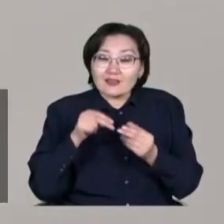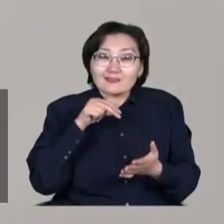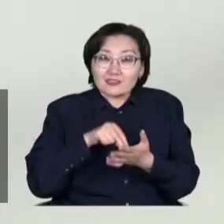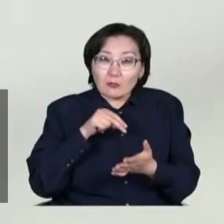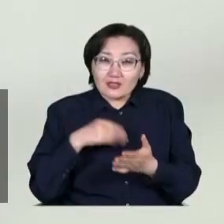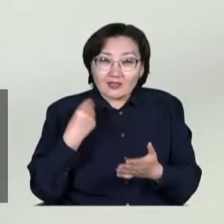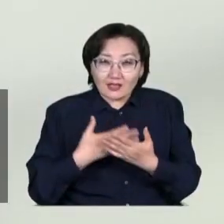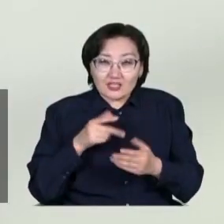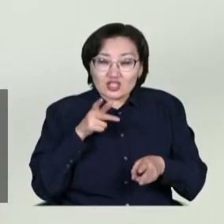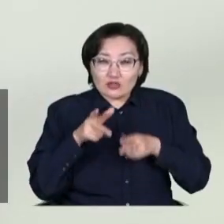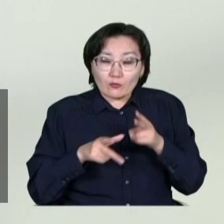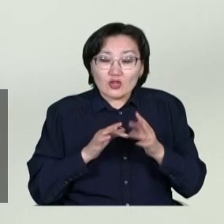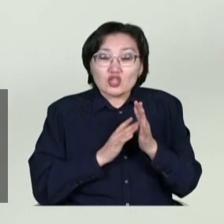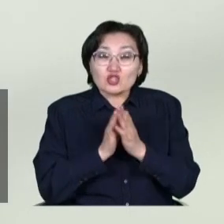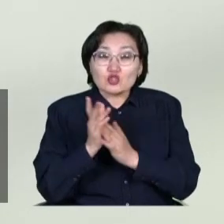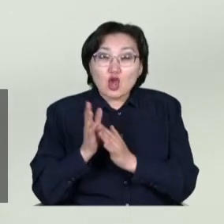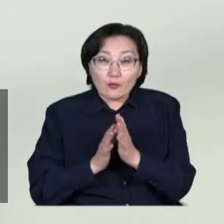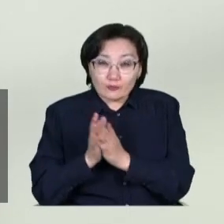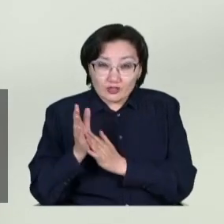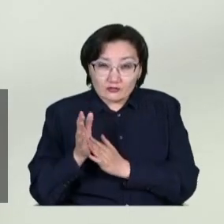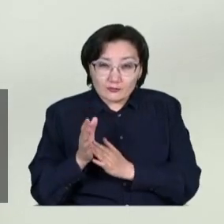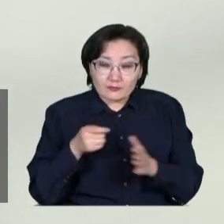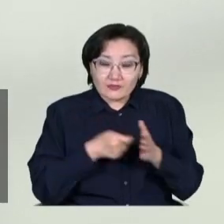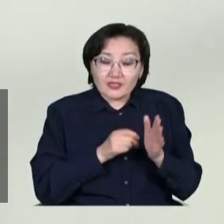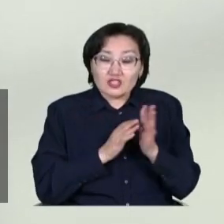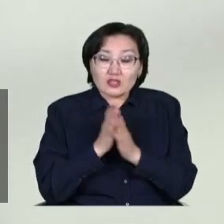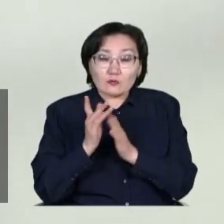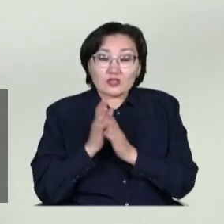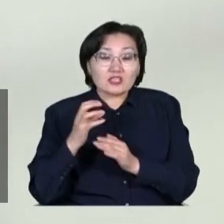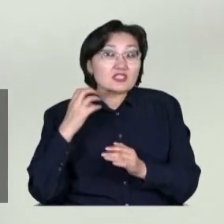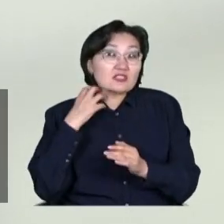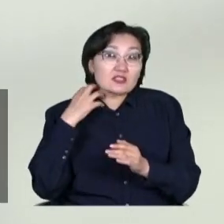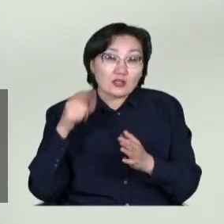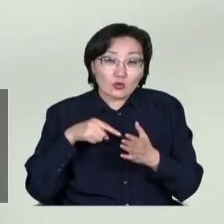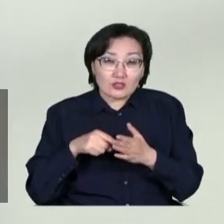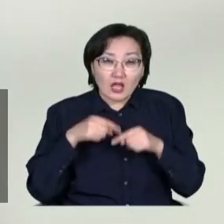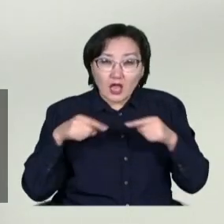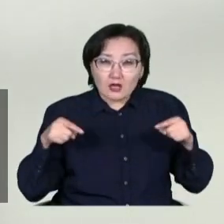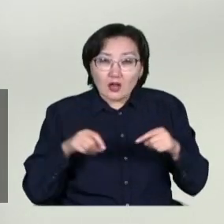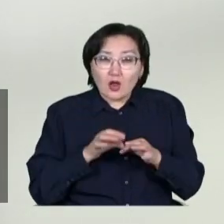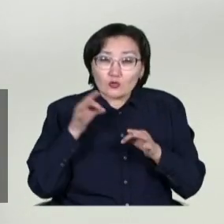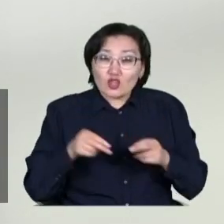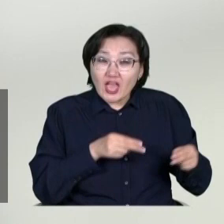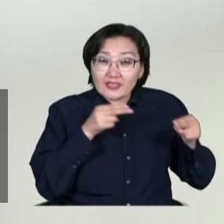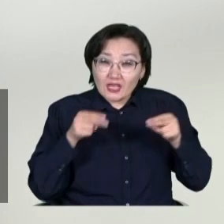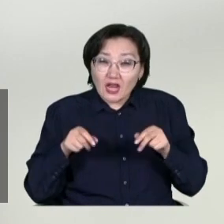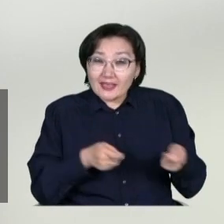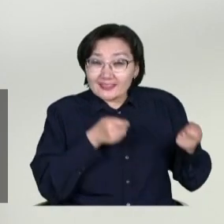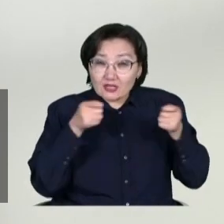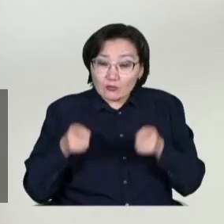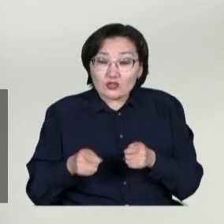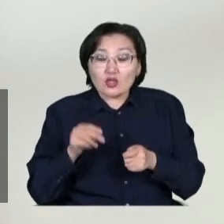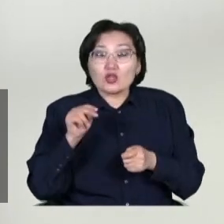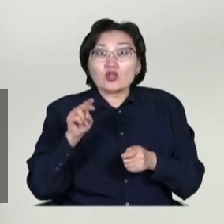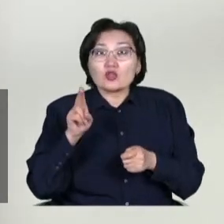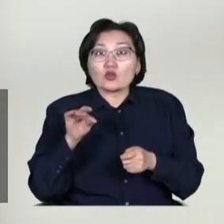налыйды. Шөпті негізі Қызылордадан әр жерден әкеліп жатыр осында. Ол анау күріштің